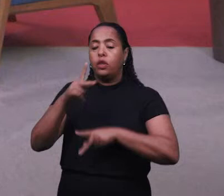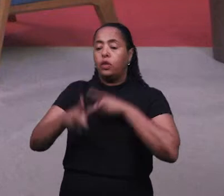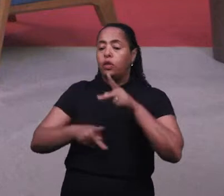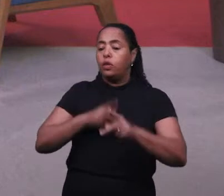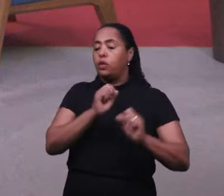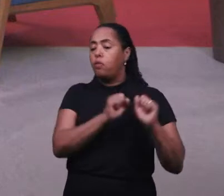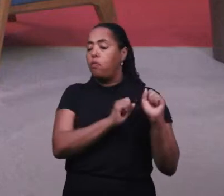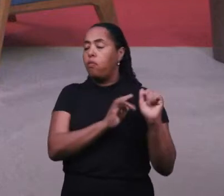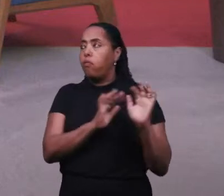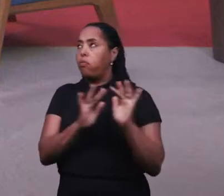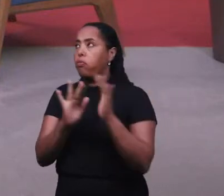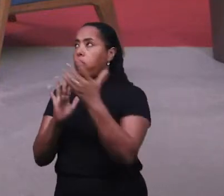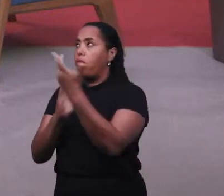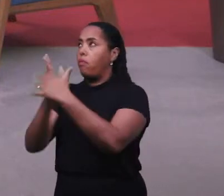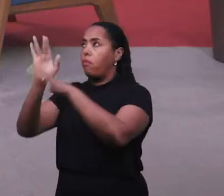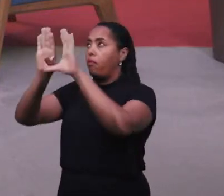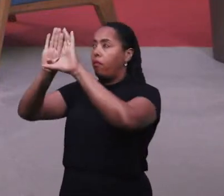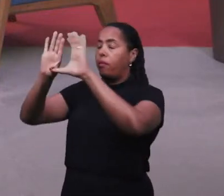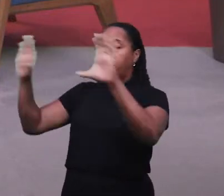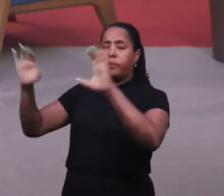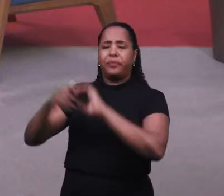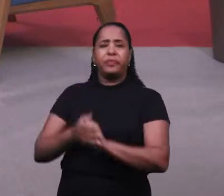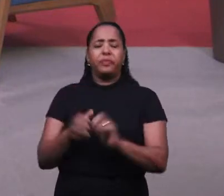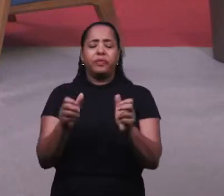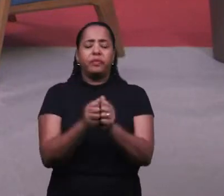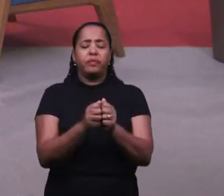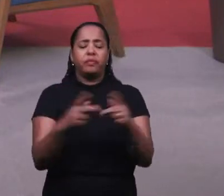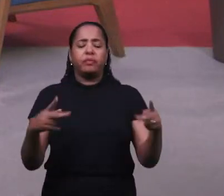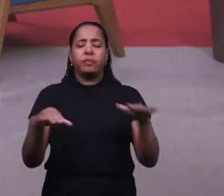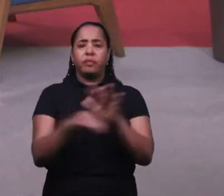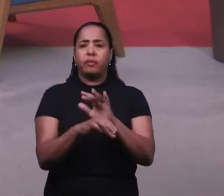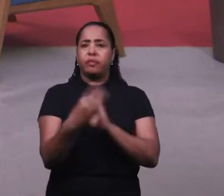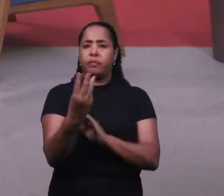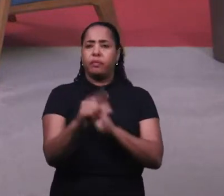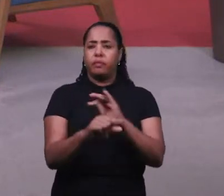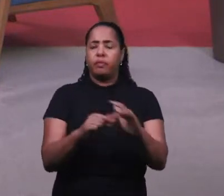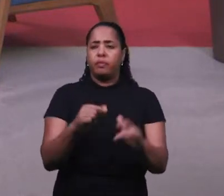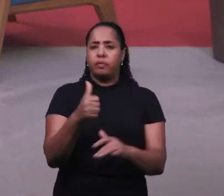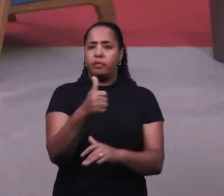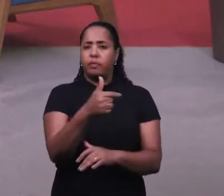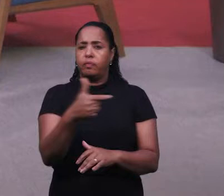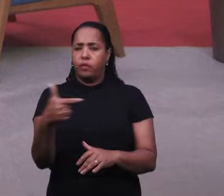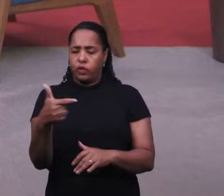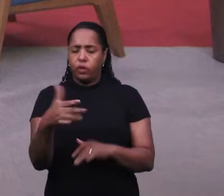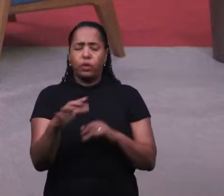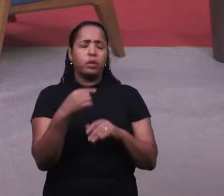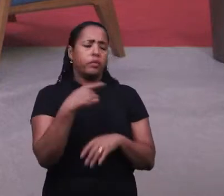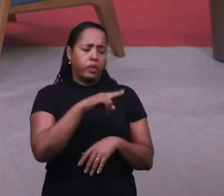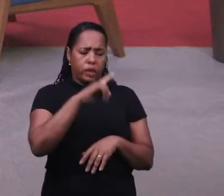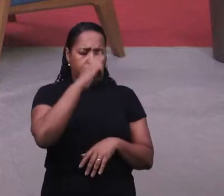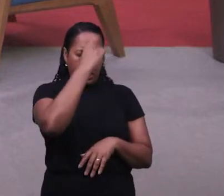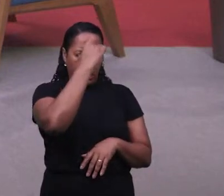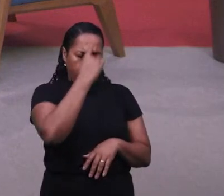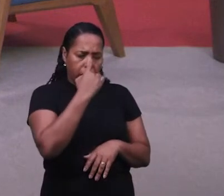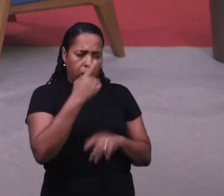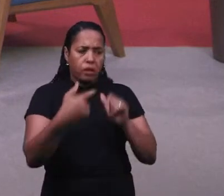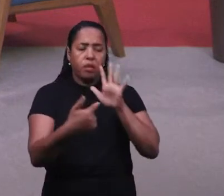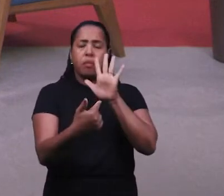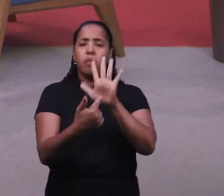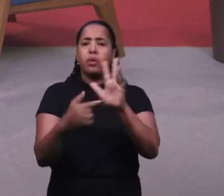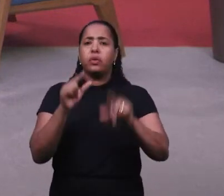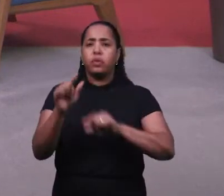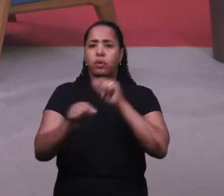promise. Jérusalem, cela doit être conquis, n'est-ce pas? Apocalypse 3:12, Daniel, vous savez